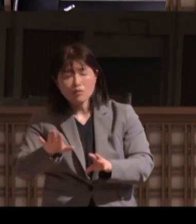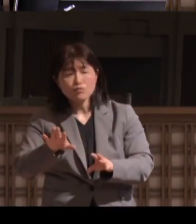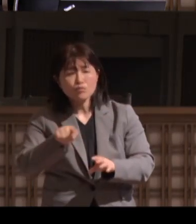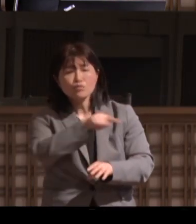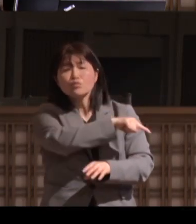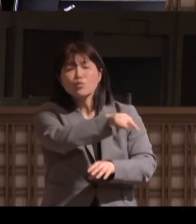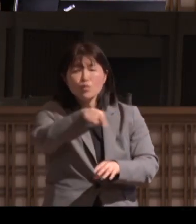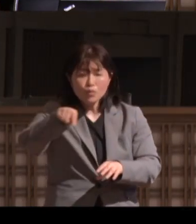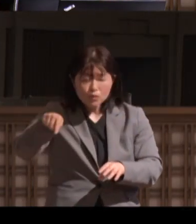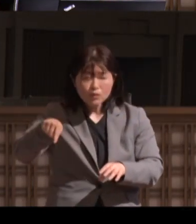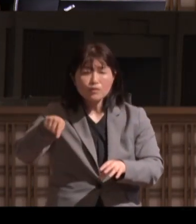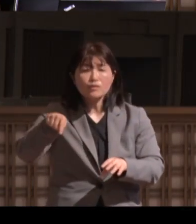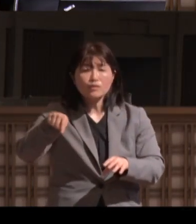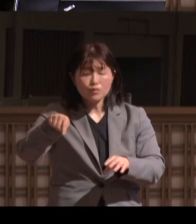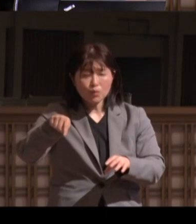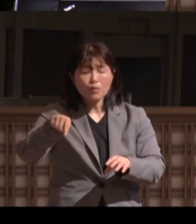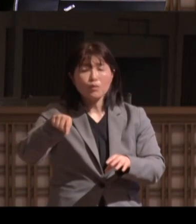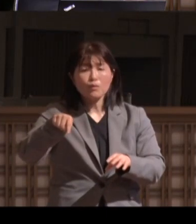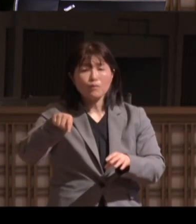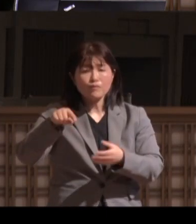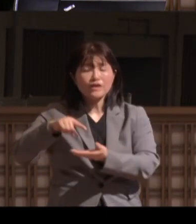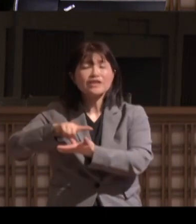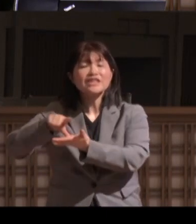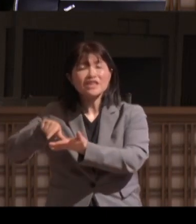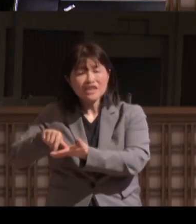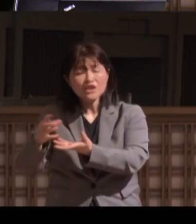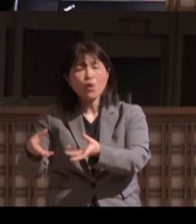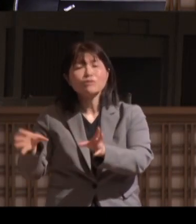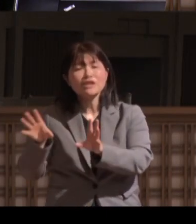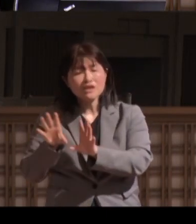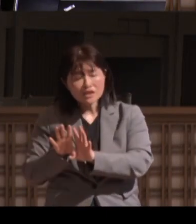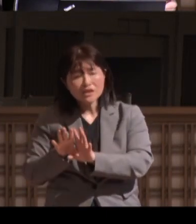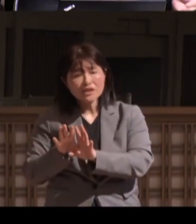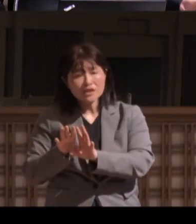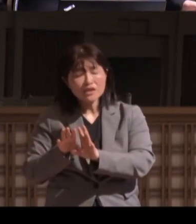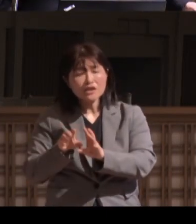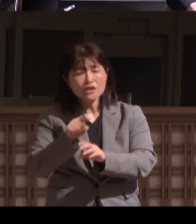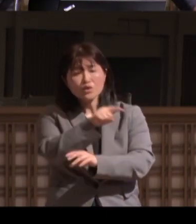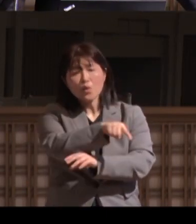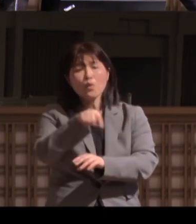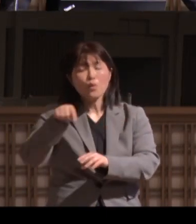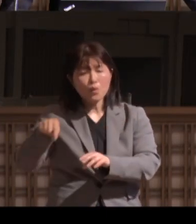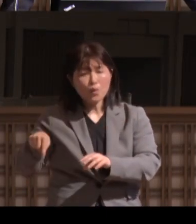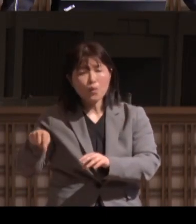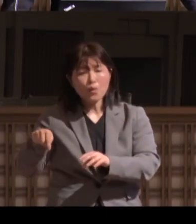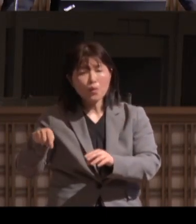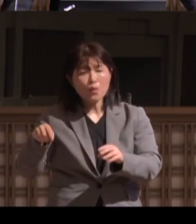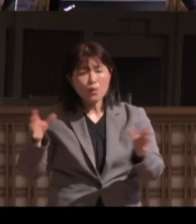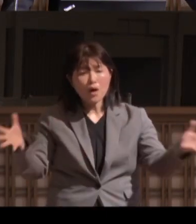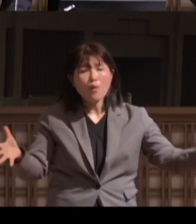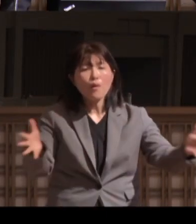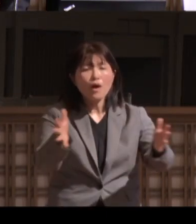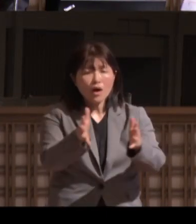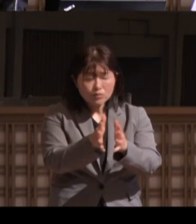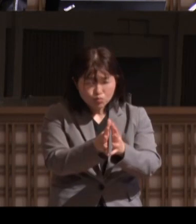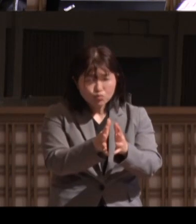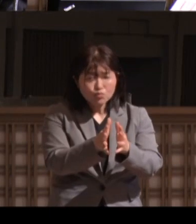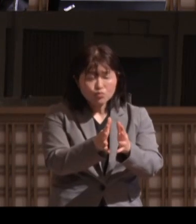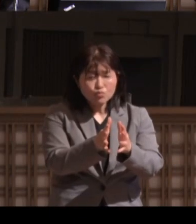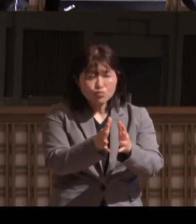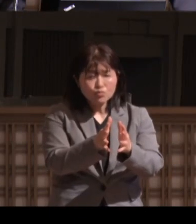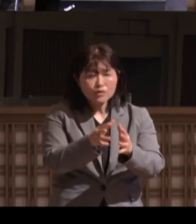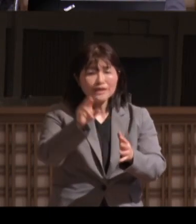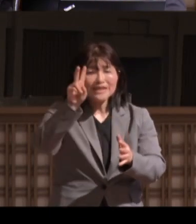それぞれの系統的なコミュニティとそれから地域のコミュニティがま両方が出会って落ち合う